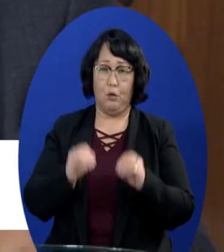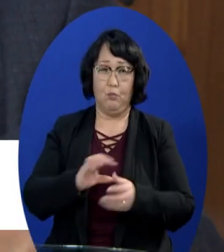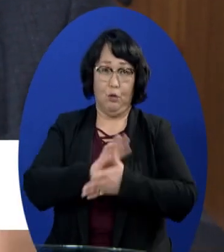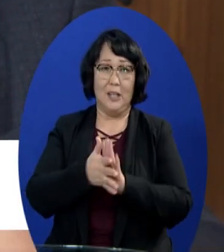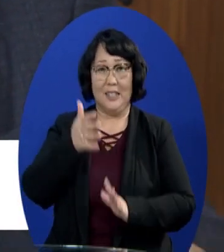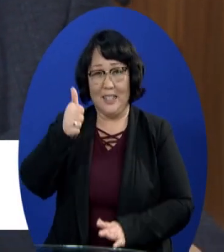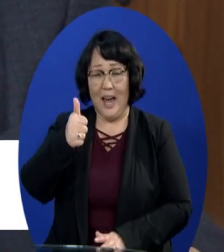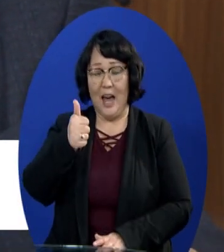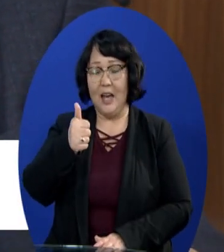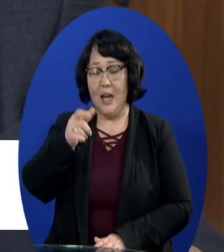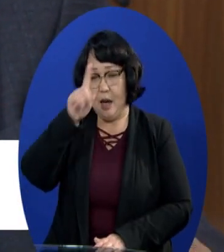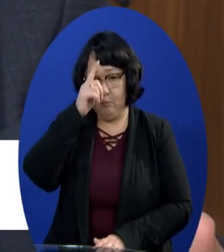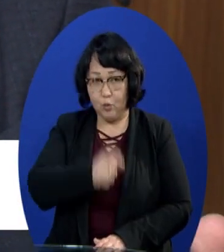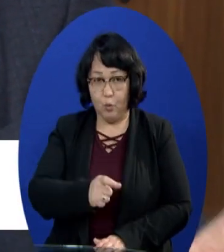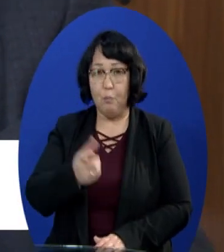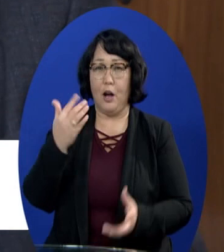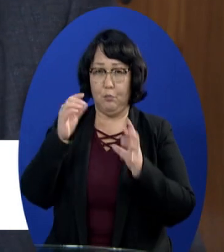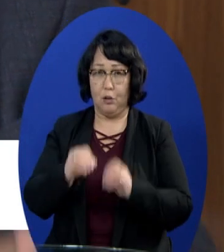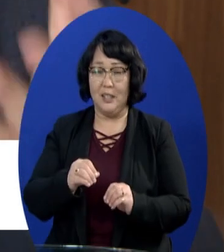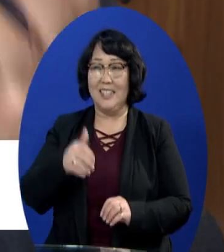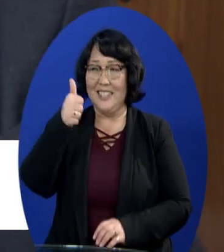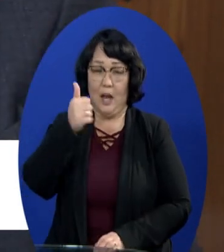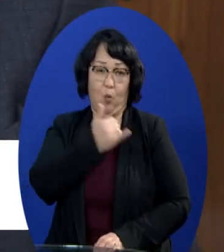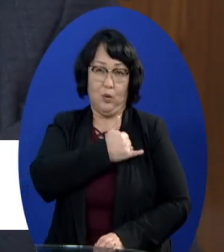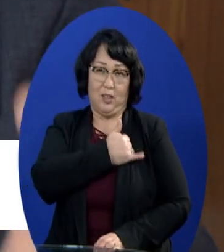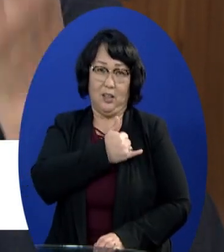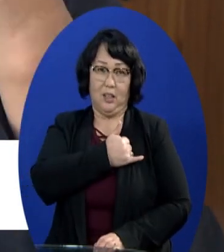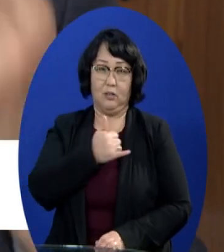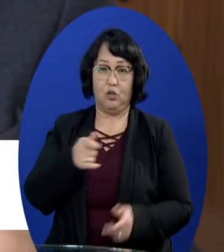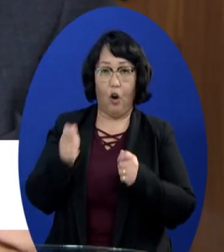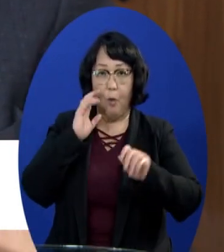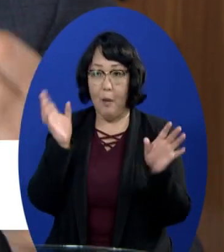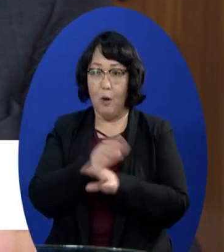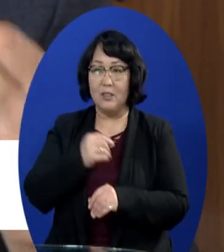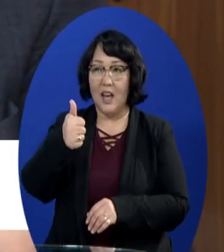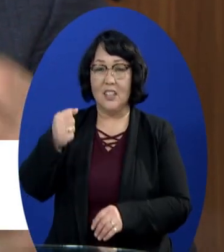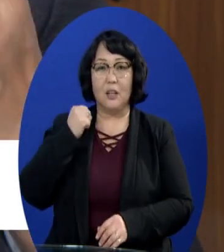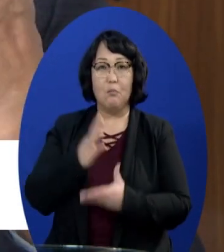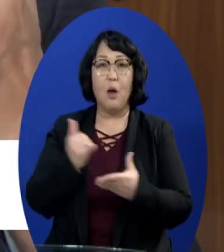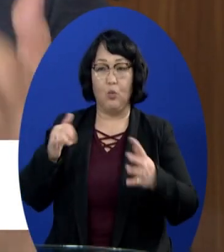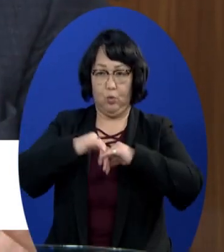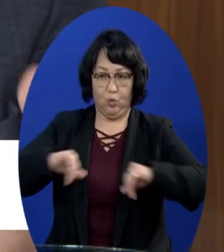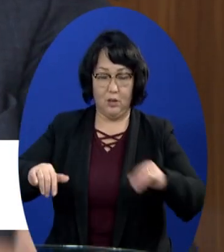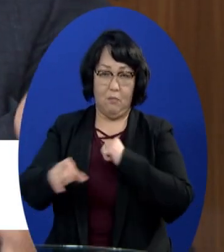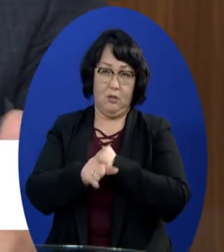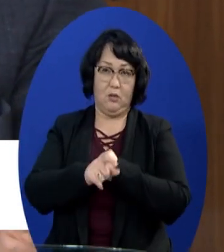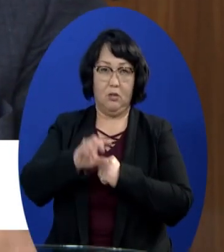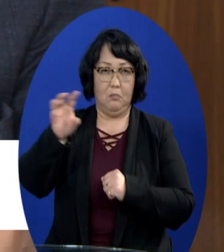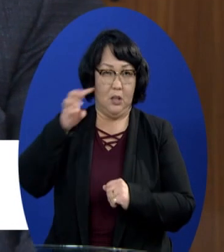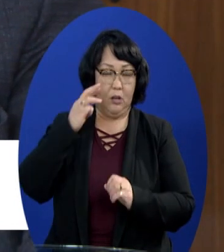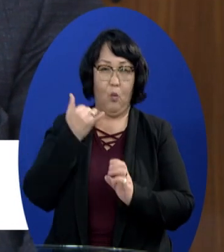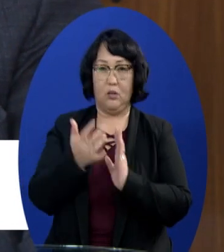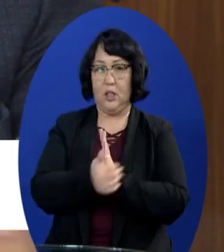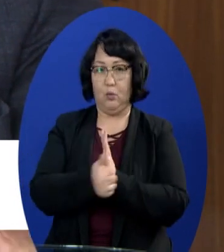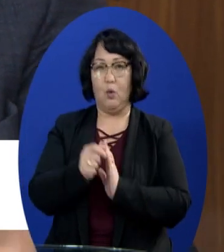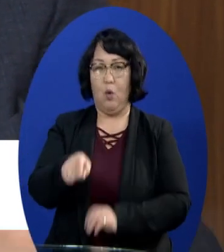сайн удирдахч ажилтан байж чадж яах вэ гэдэг. Тэгээ тусдаа мэрэгчл. Тусдаа мэдлэг ур чадвар ин тогтолцоо хэрэгтэй